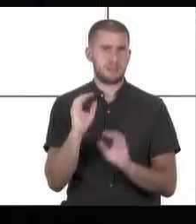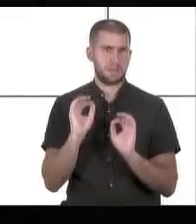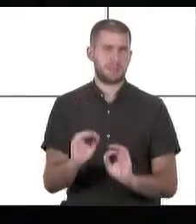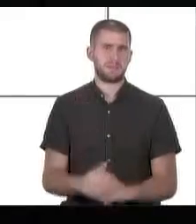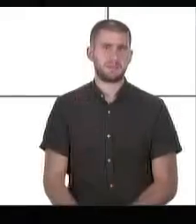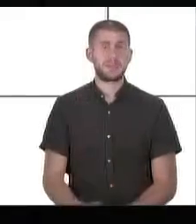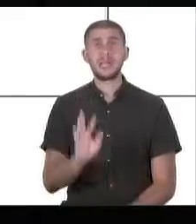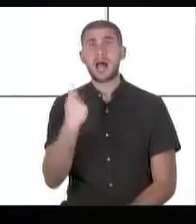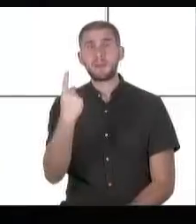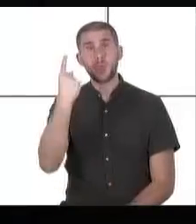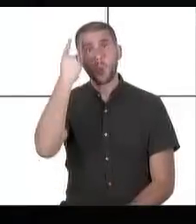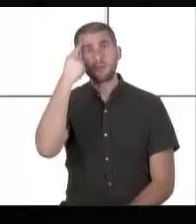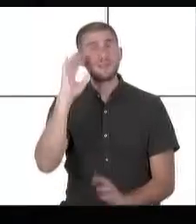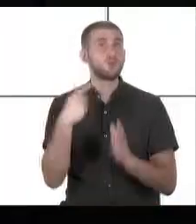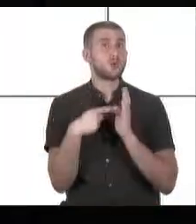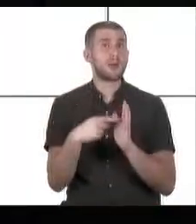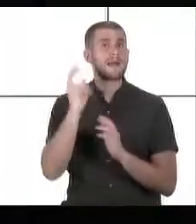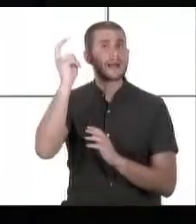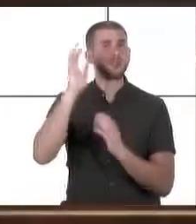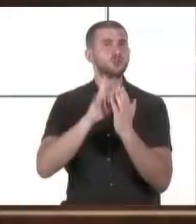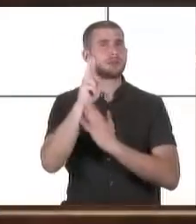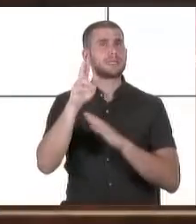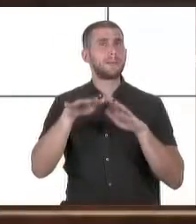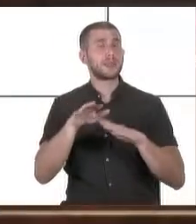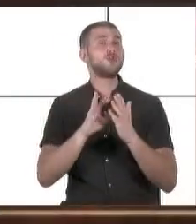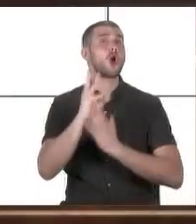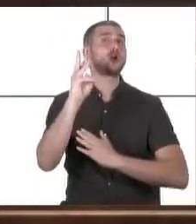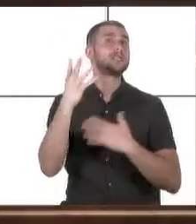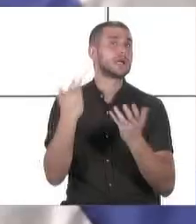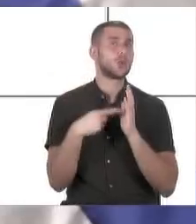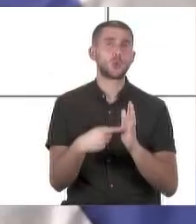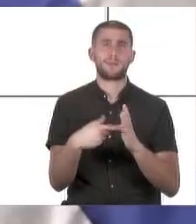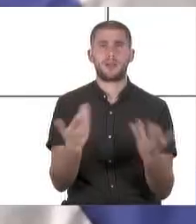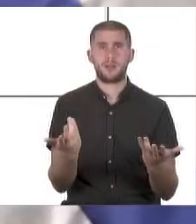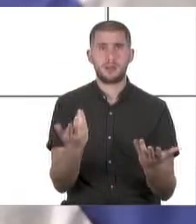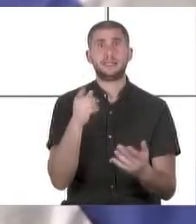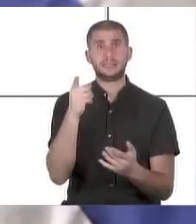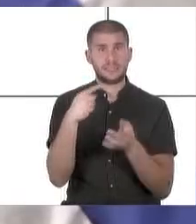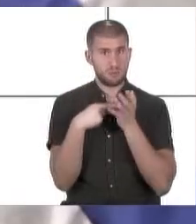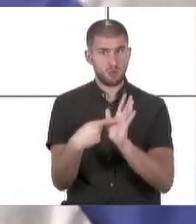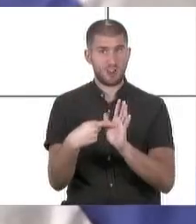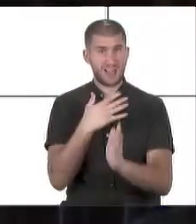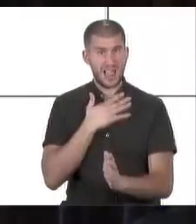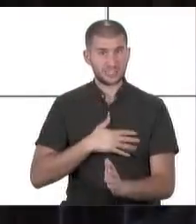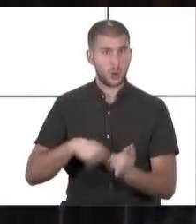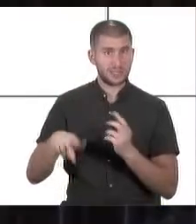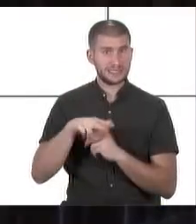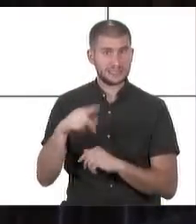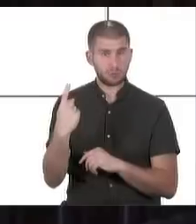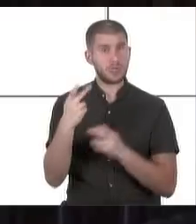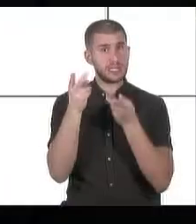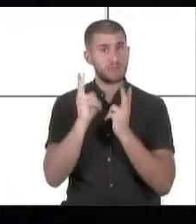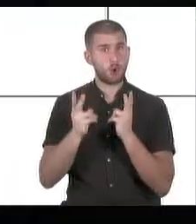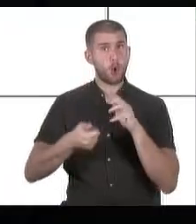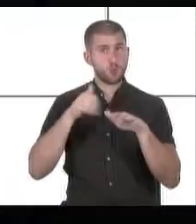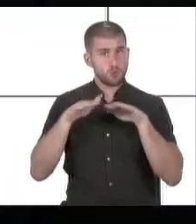עכשיו, האם אתה חושב שנניח גנץ יביא 12 מנדטים, 13 מנדטים, זה ישקף את רצון הציבור ויאפשר לו להיות